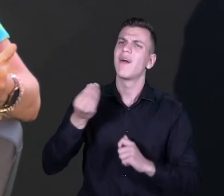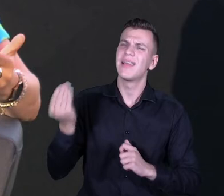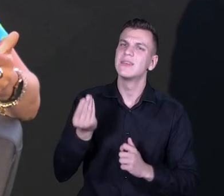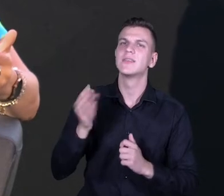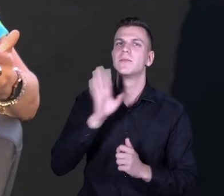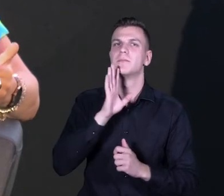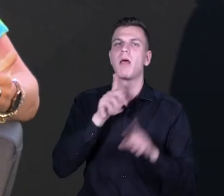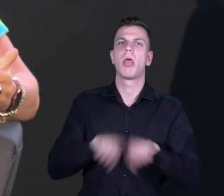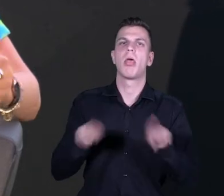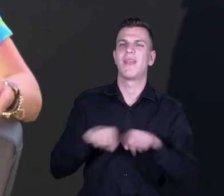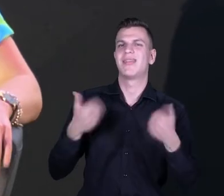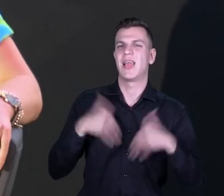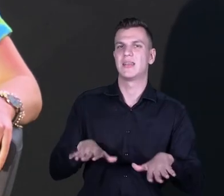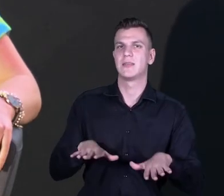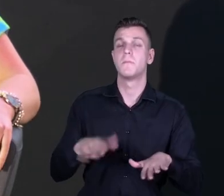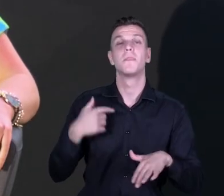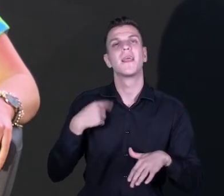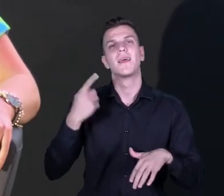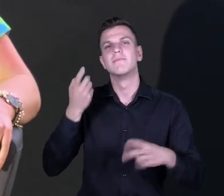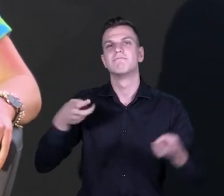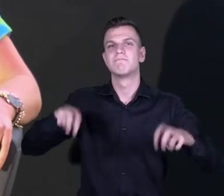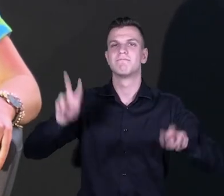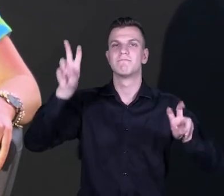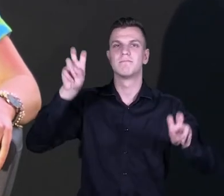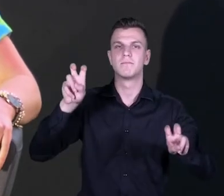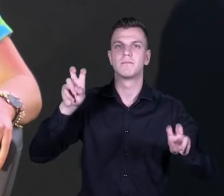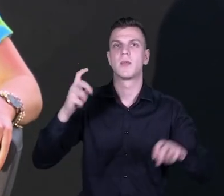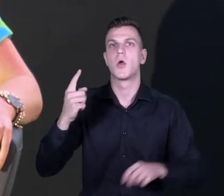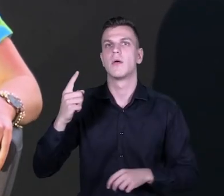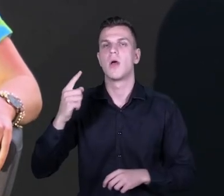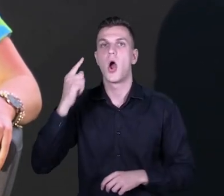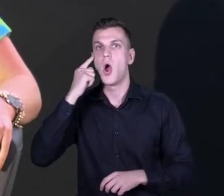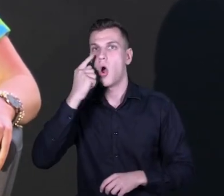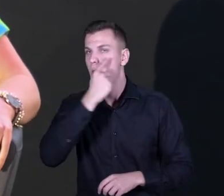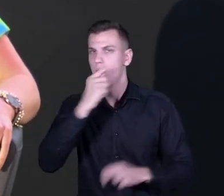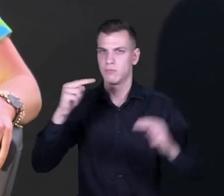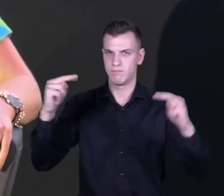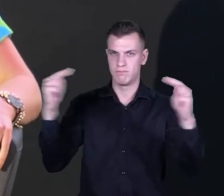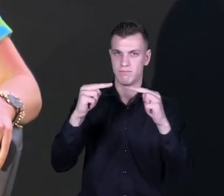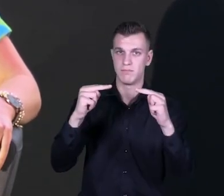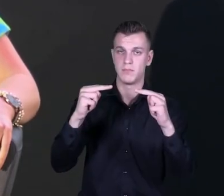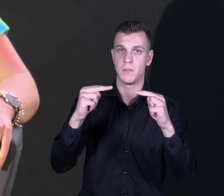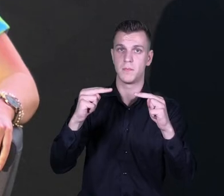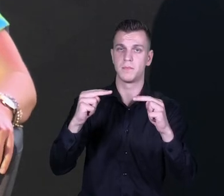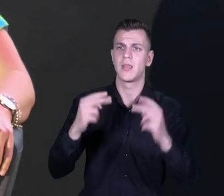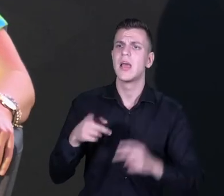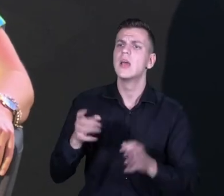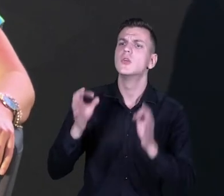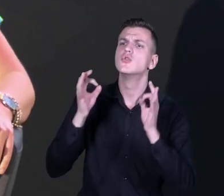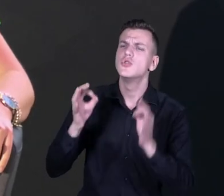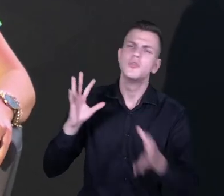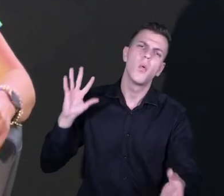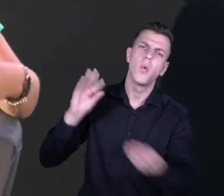była to technika oko w oko, gdzie należało wybrać kolegę, koleżankę, której czy któremu jest się najbardziej wdzięcznym za dzisiejszą